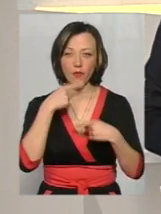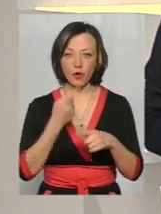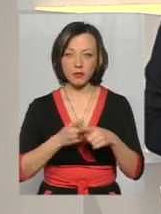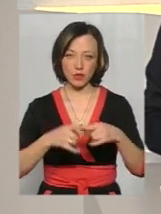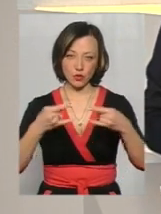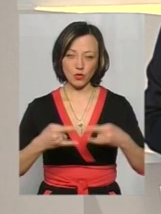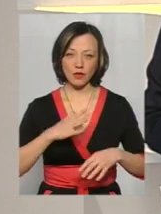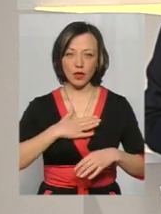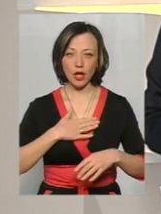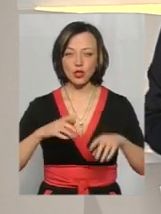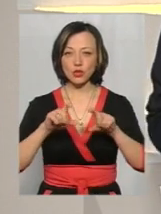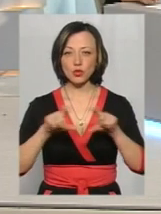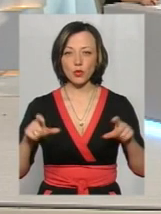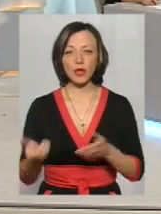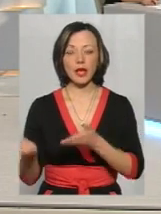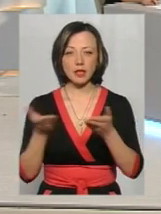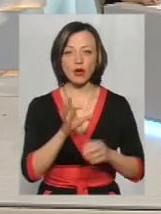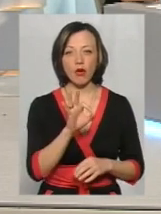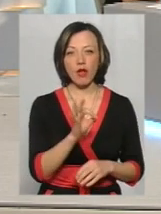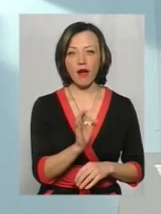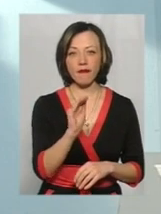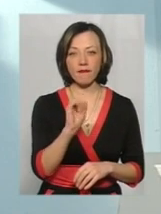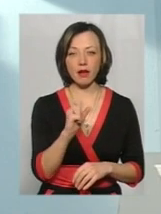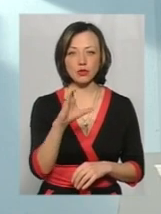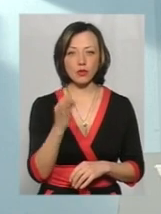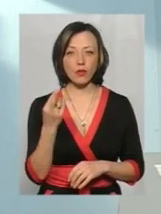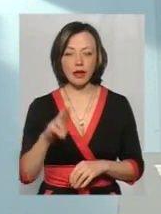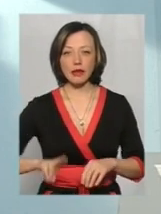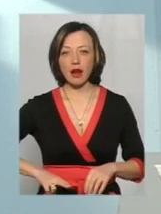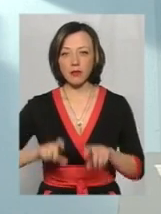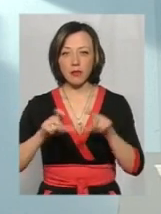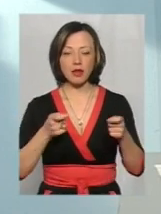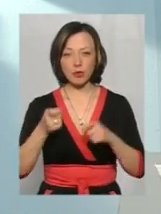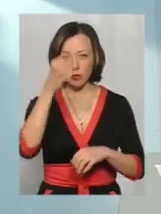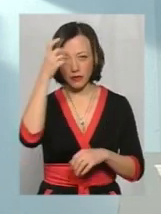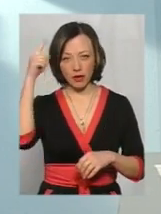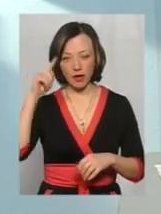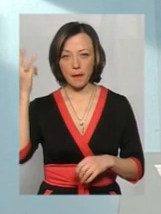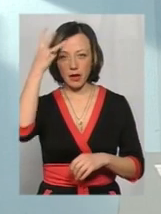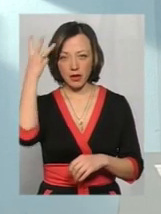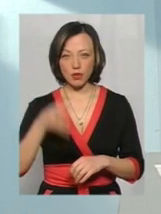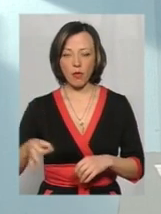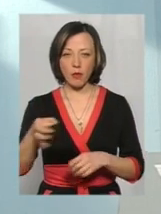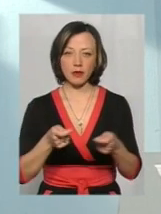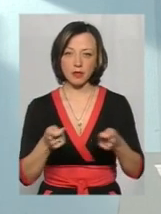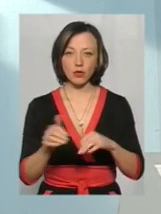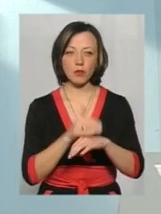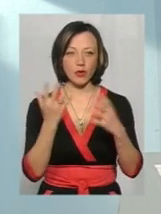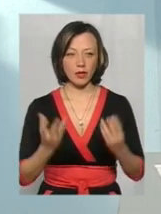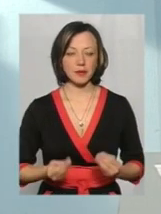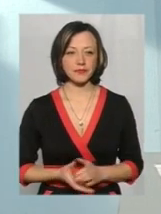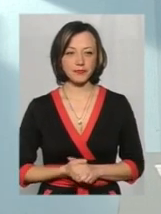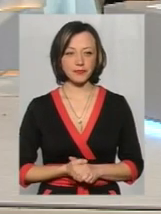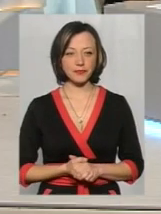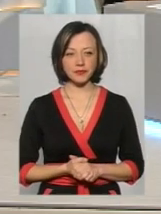цій студії. У нашій студії гість сьогодні Олег Фасоля, директор департаменту освіти і науки Хмельницької облдержадміністрації. Доброго дня.